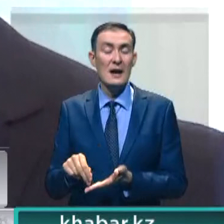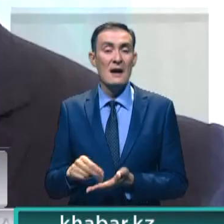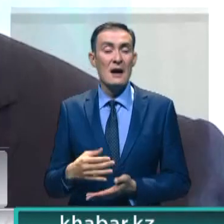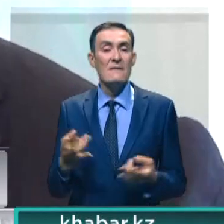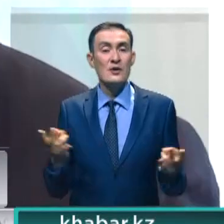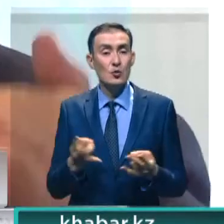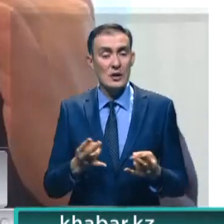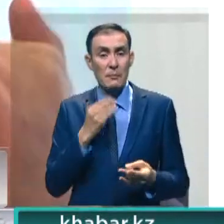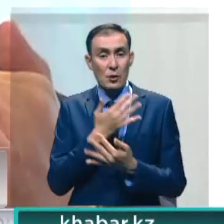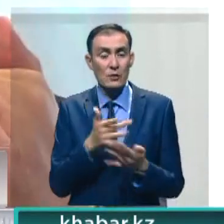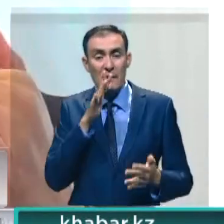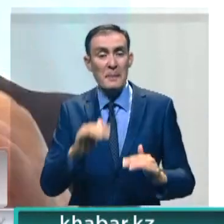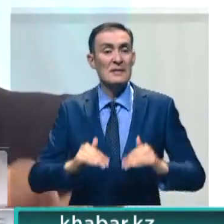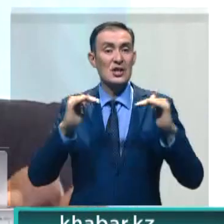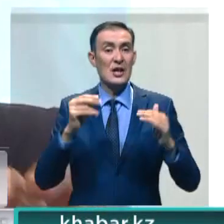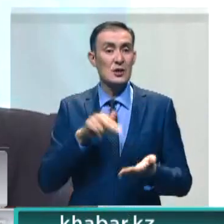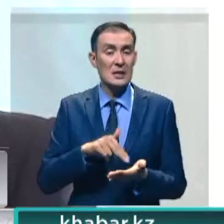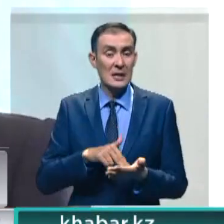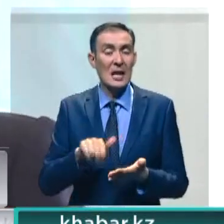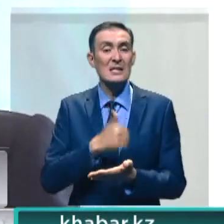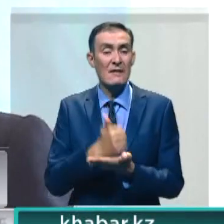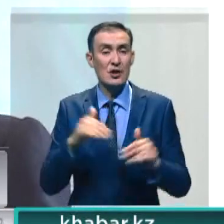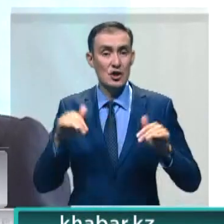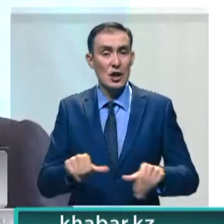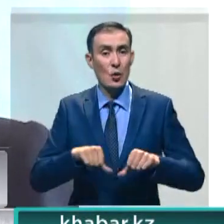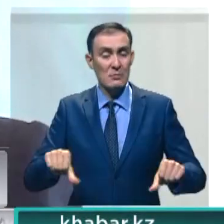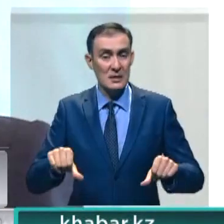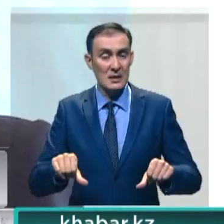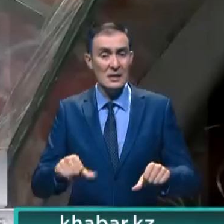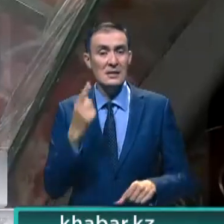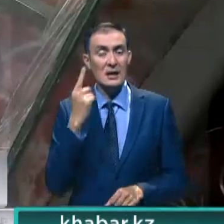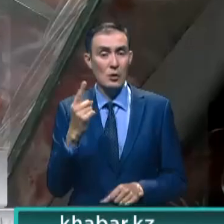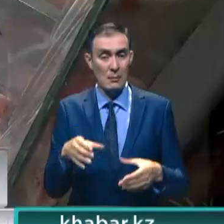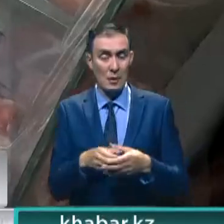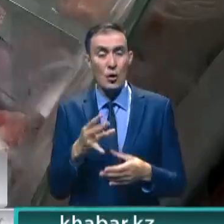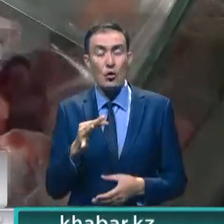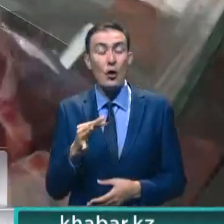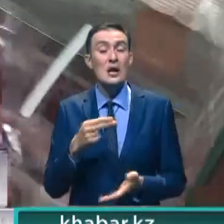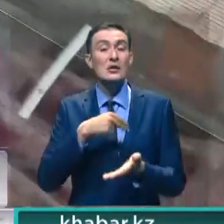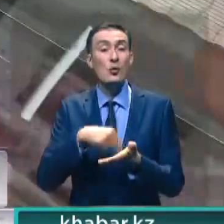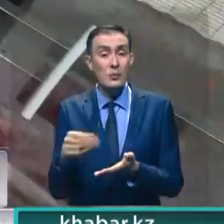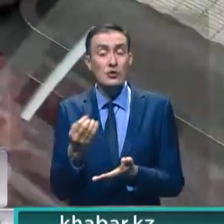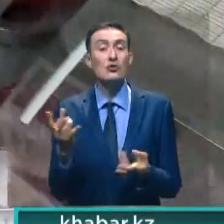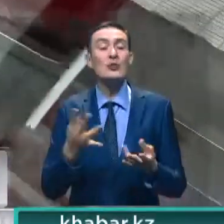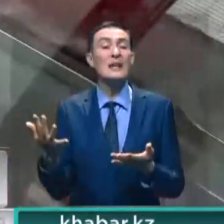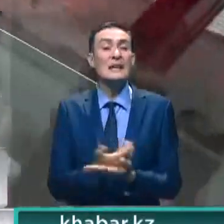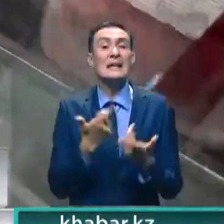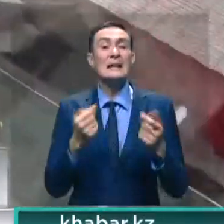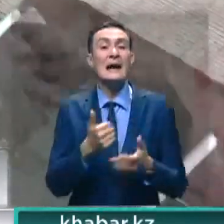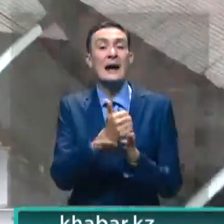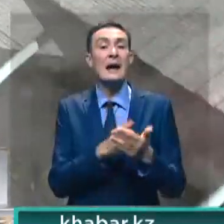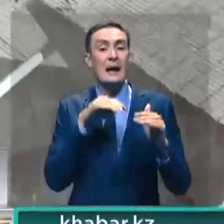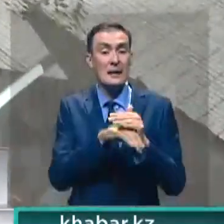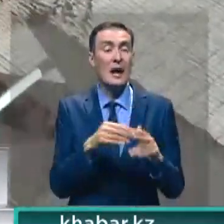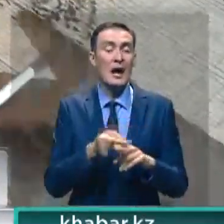значимые продукты в момент скачка цен на основании решения комиссии из одного источника. Однако мало закупить, надо еще найти, где хранить. А